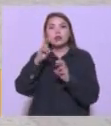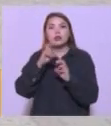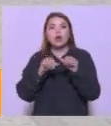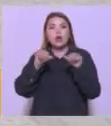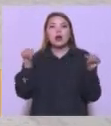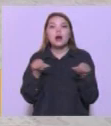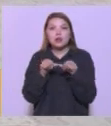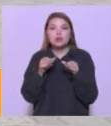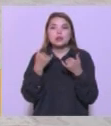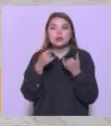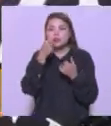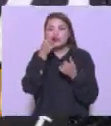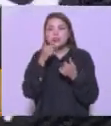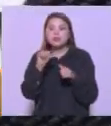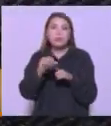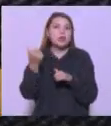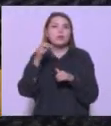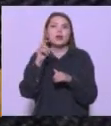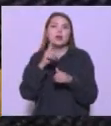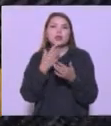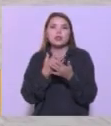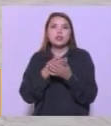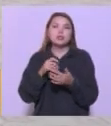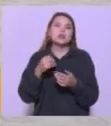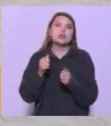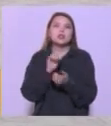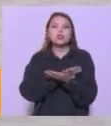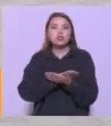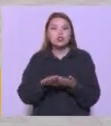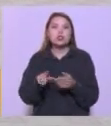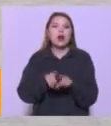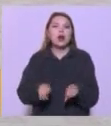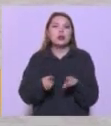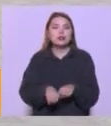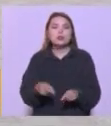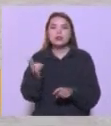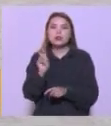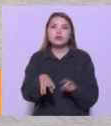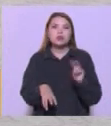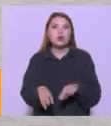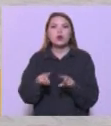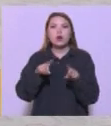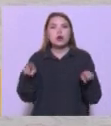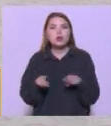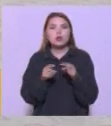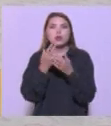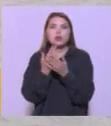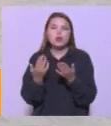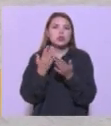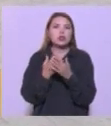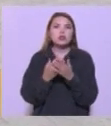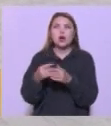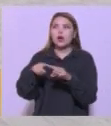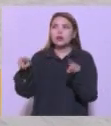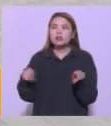сенбілікті алғашқы рет ұйымдастырып жатырмыз. Сенбілікке тек қана компанияның қызметкерлері емес, әртүрлі